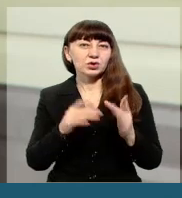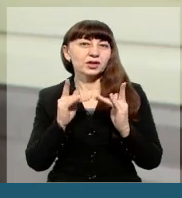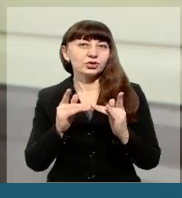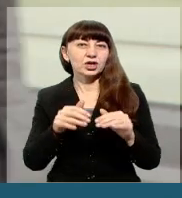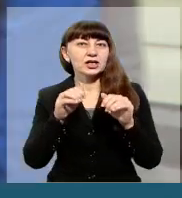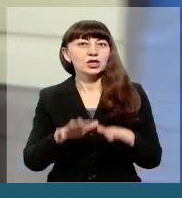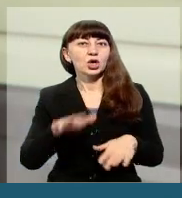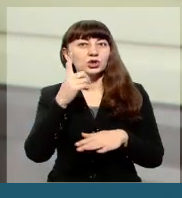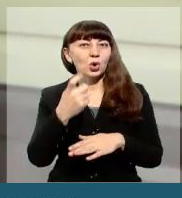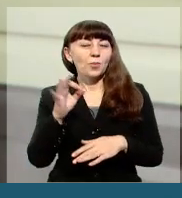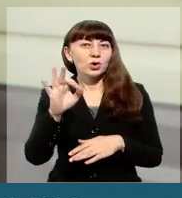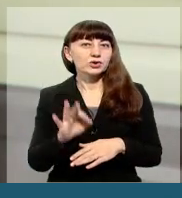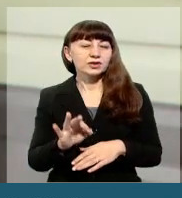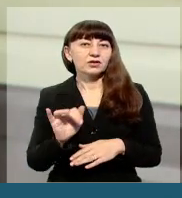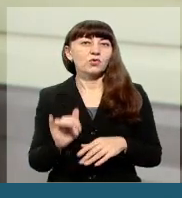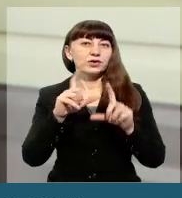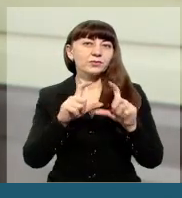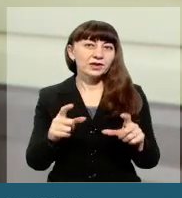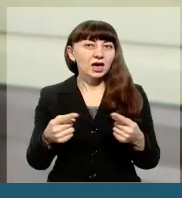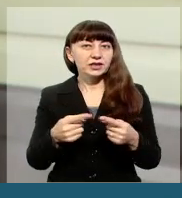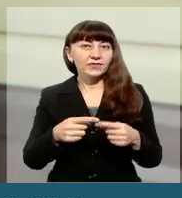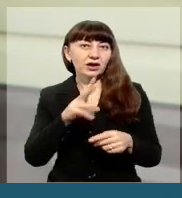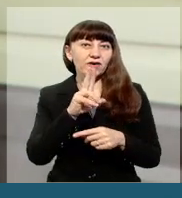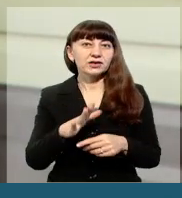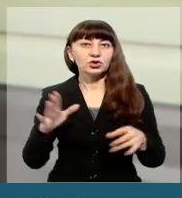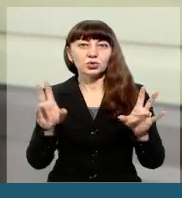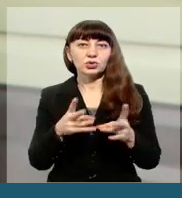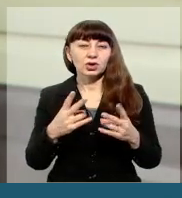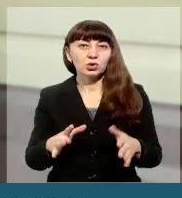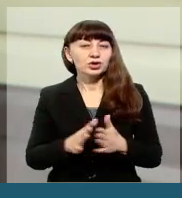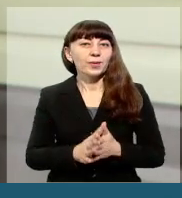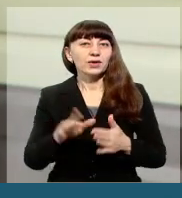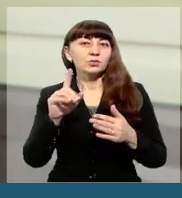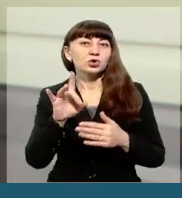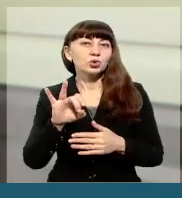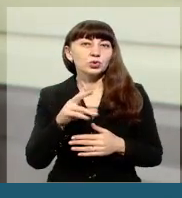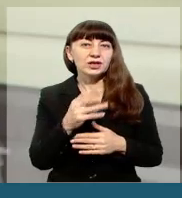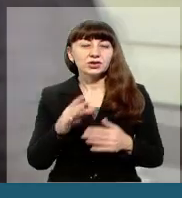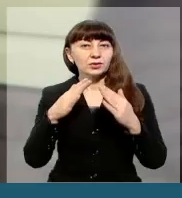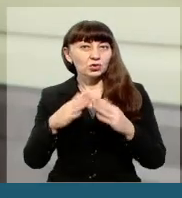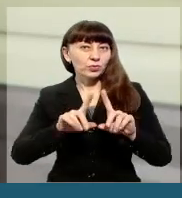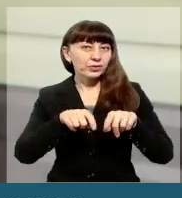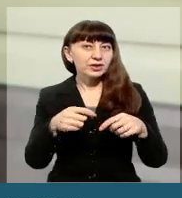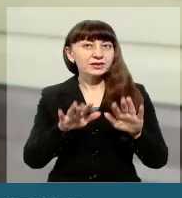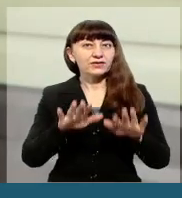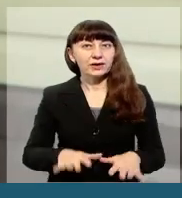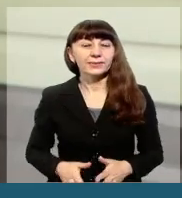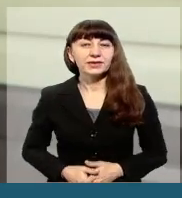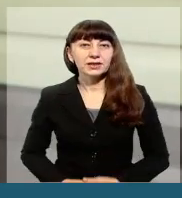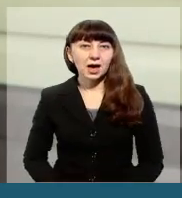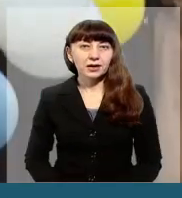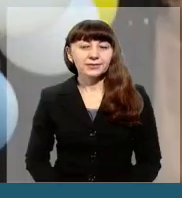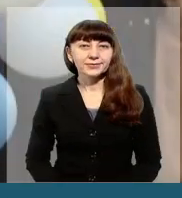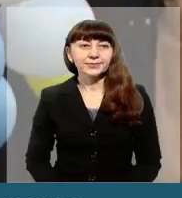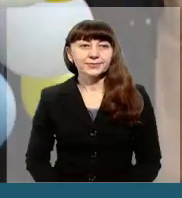Осы уақытқа дейінде бірқатар оқу орнында жатақханалар салынған болатын. Студенттерде тек бір ғана мақсат болу керек. Ол алаңсыз оқуға көңіл